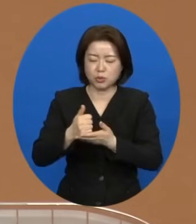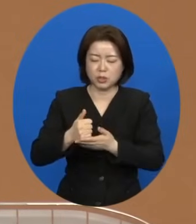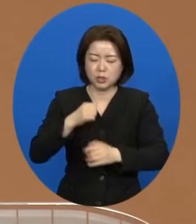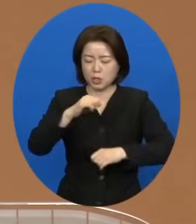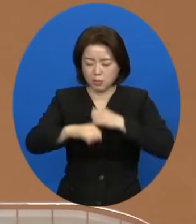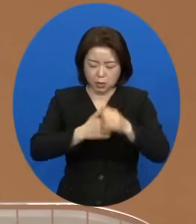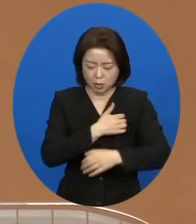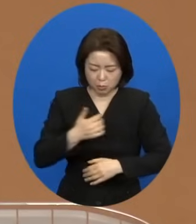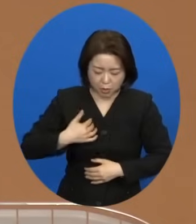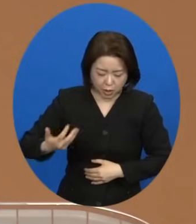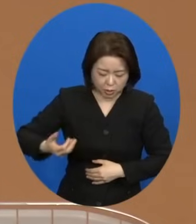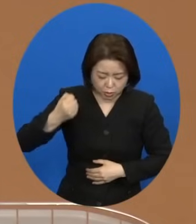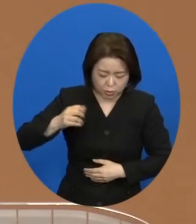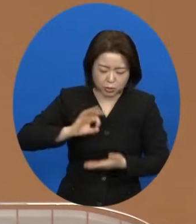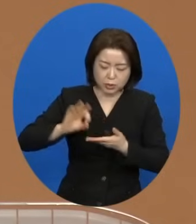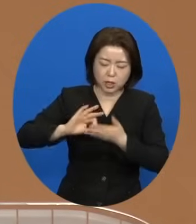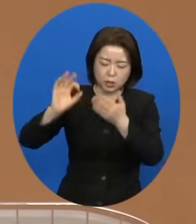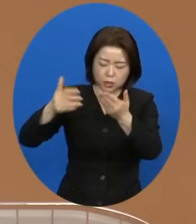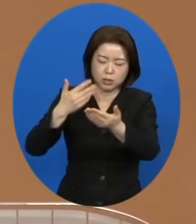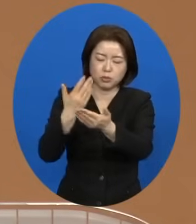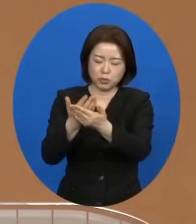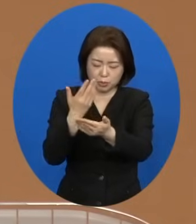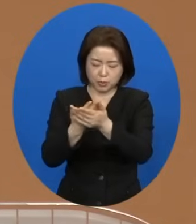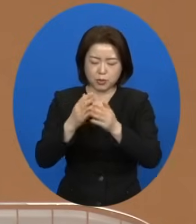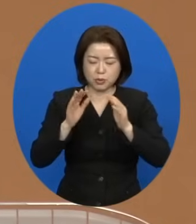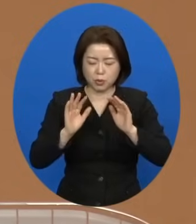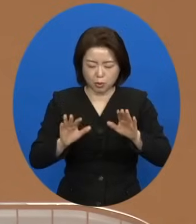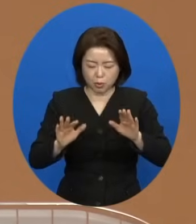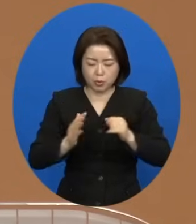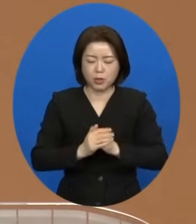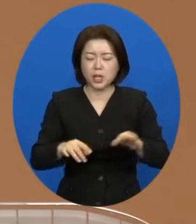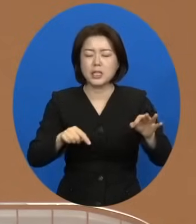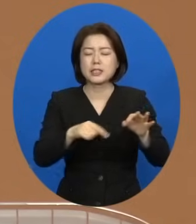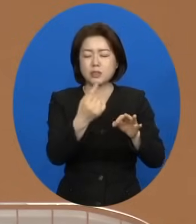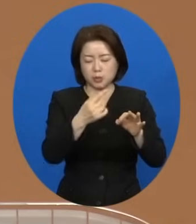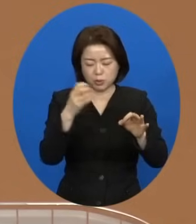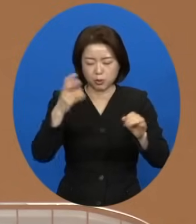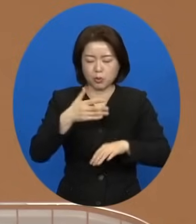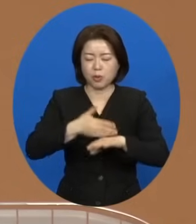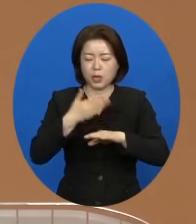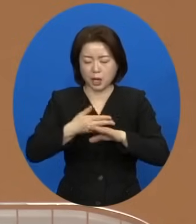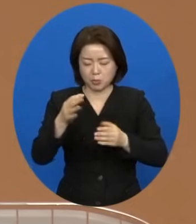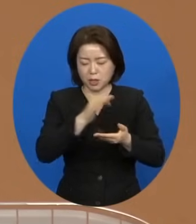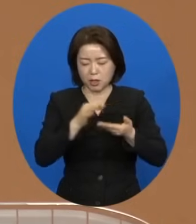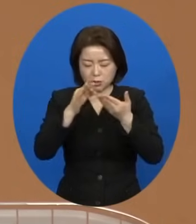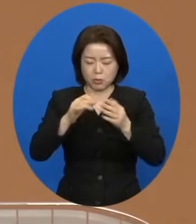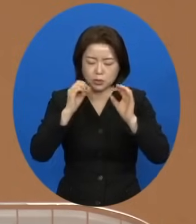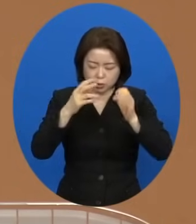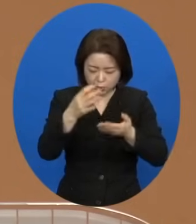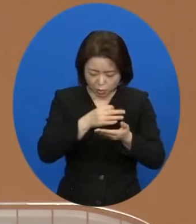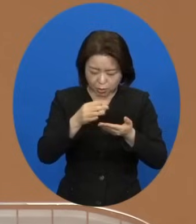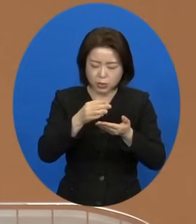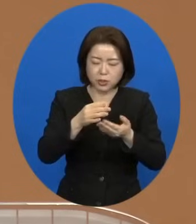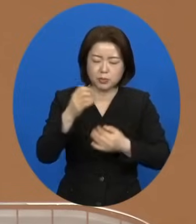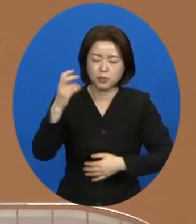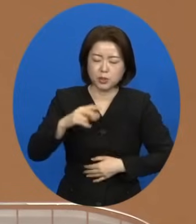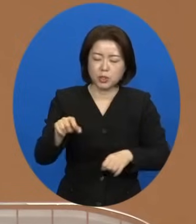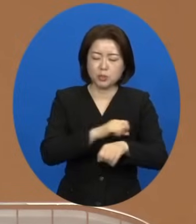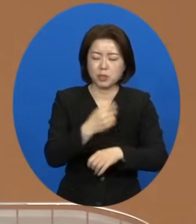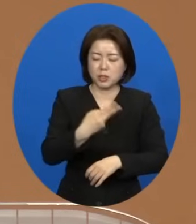주시고 사용하여 주시옵소서이 시간에 일조로 또한 감사 금으로 성교 금으로 특별히